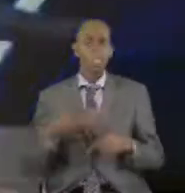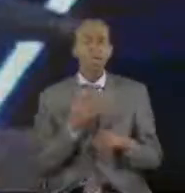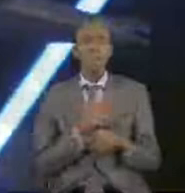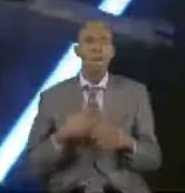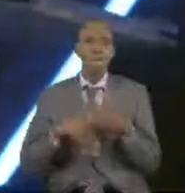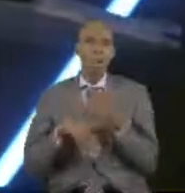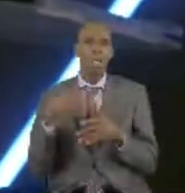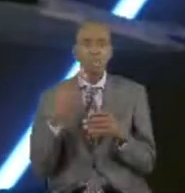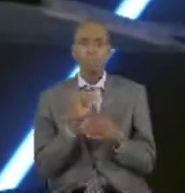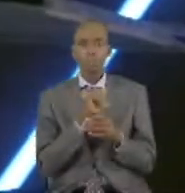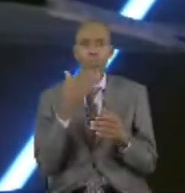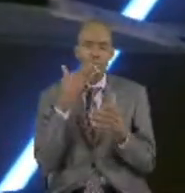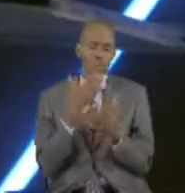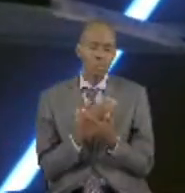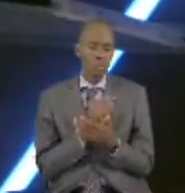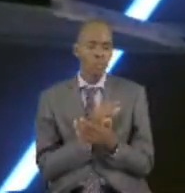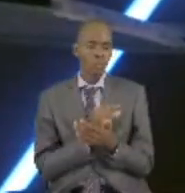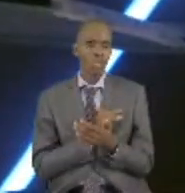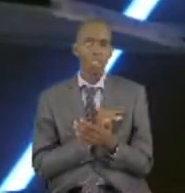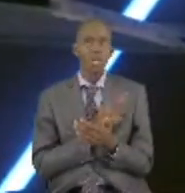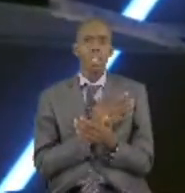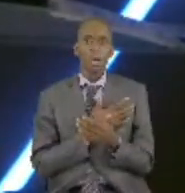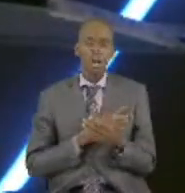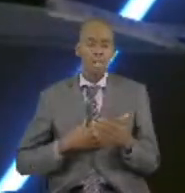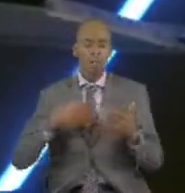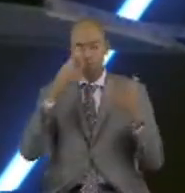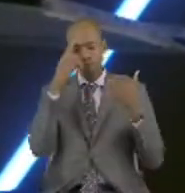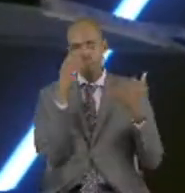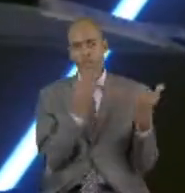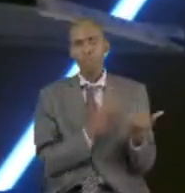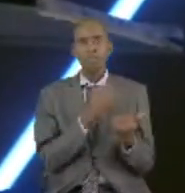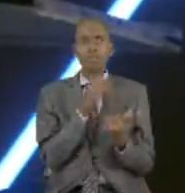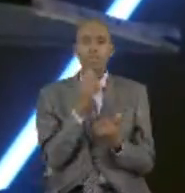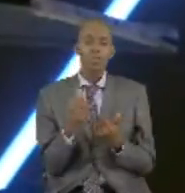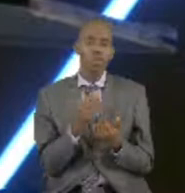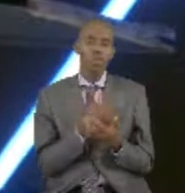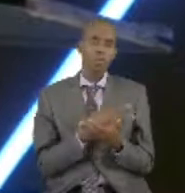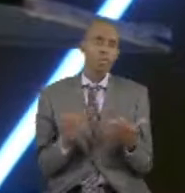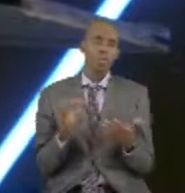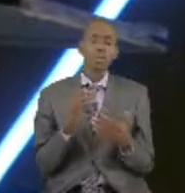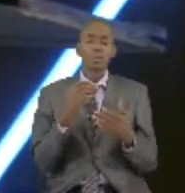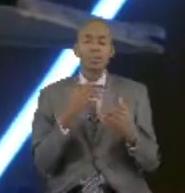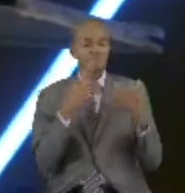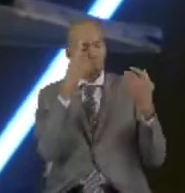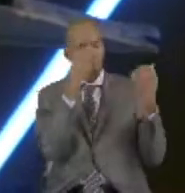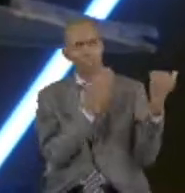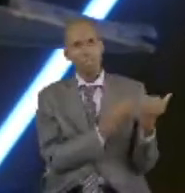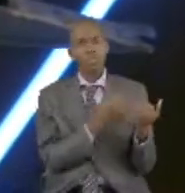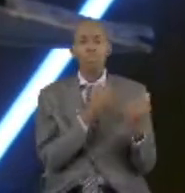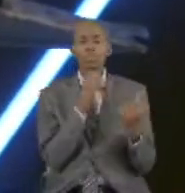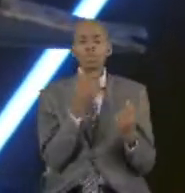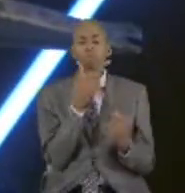bono confiance d'une bonne conscience et d'une foi sincère d'une fois nos